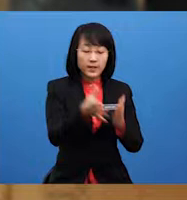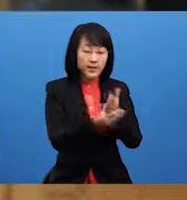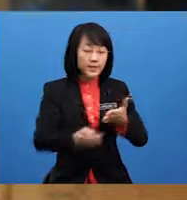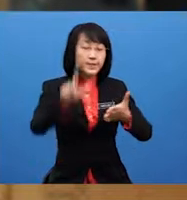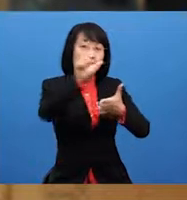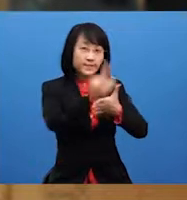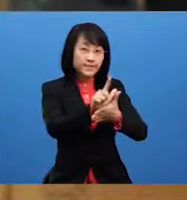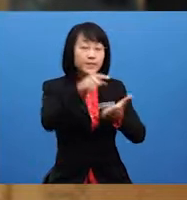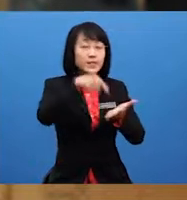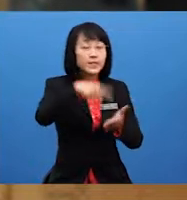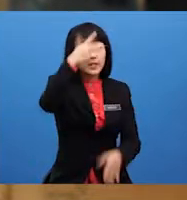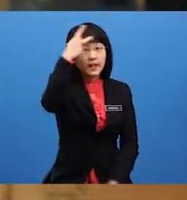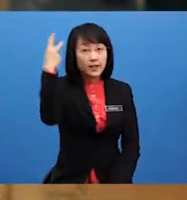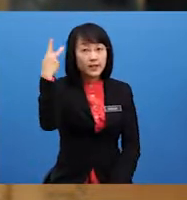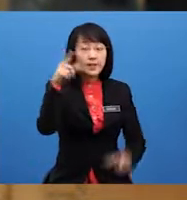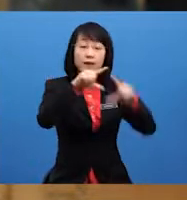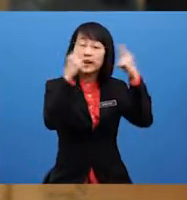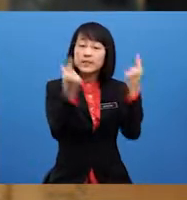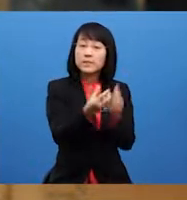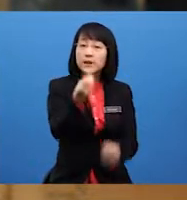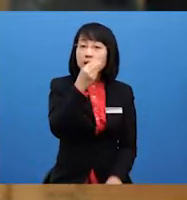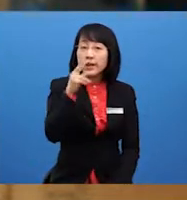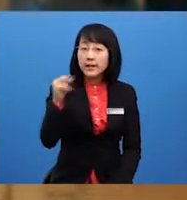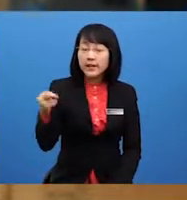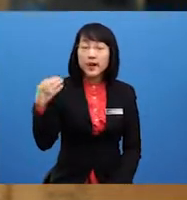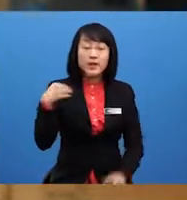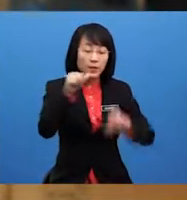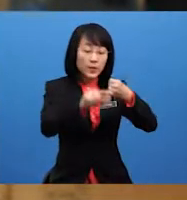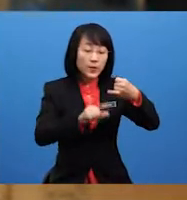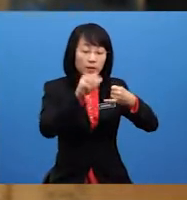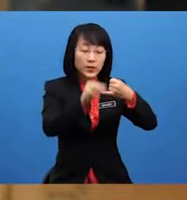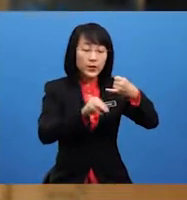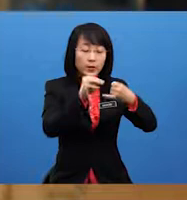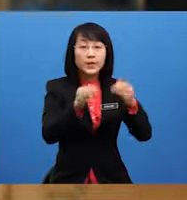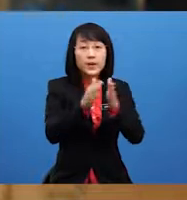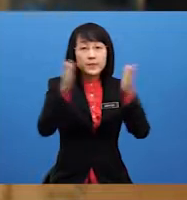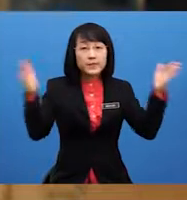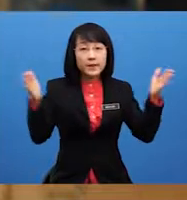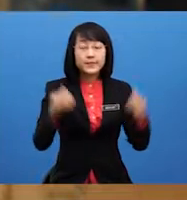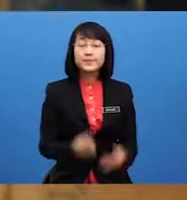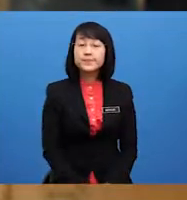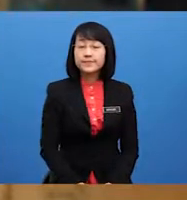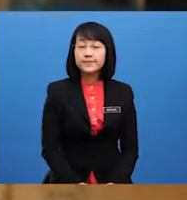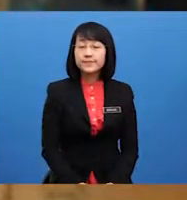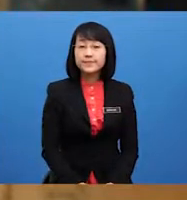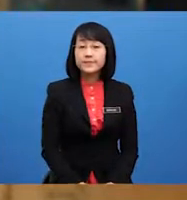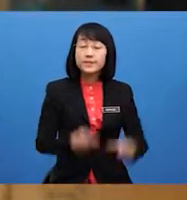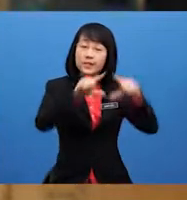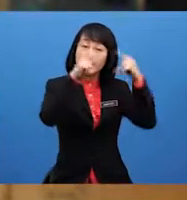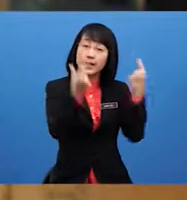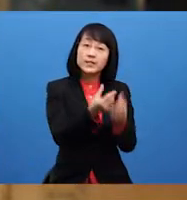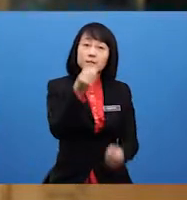Ini kerana kelas makanan ini mempunyai molekul yang besar. Kelas makanan lain